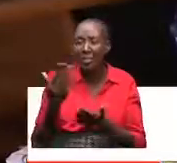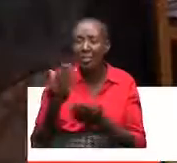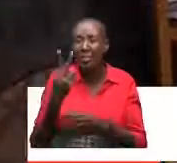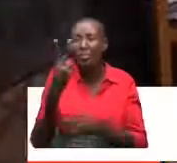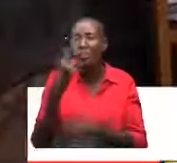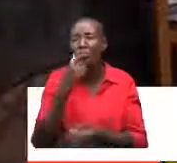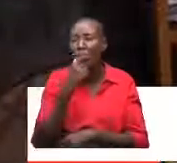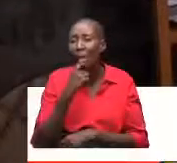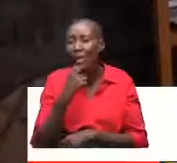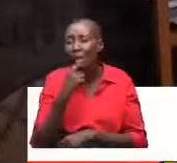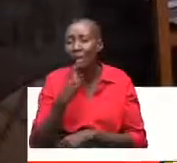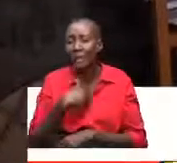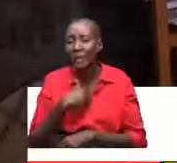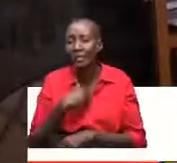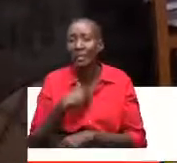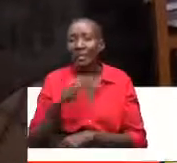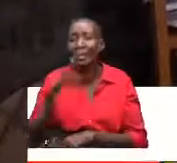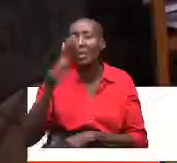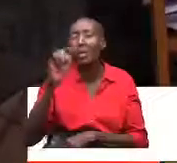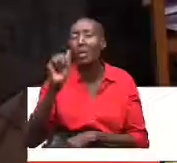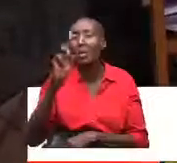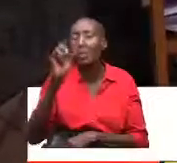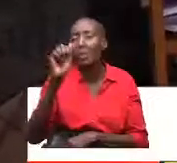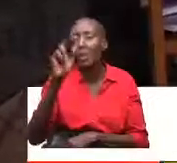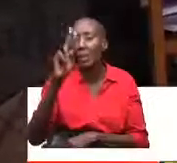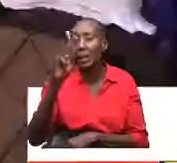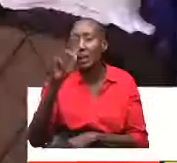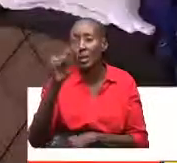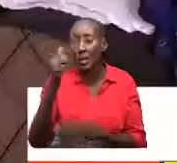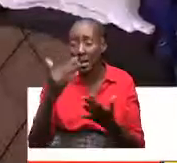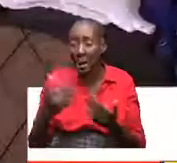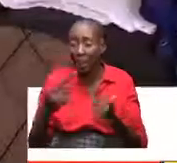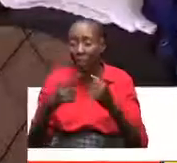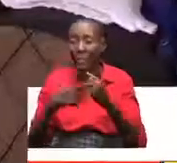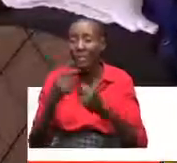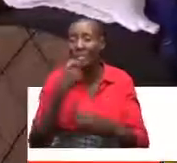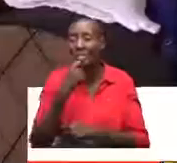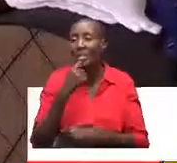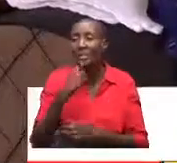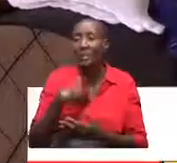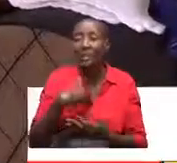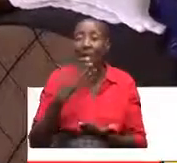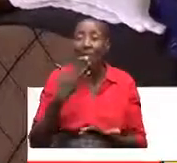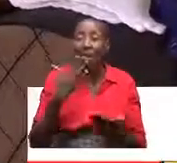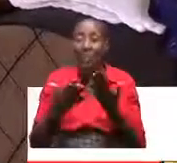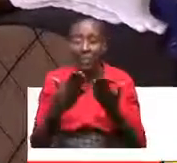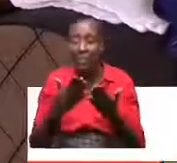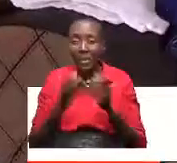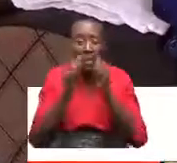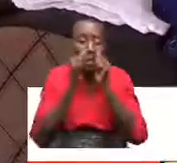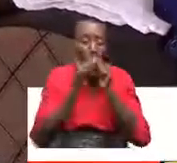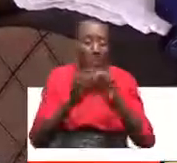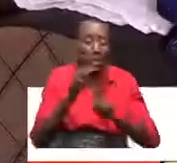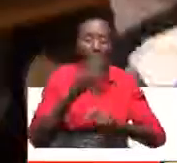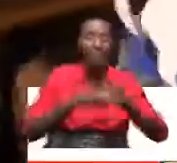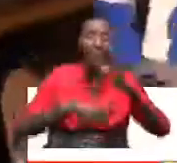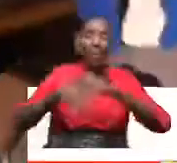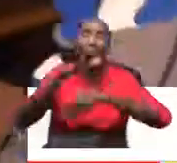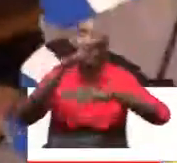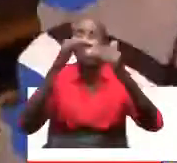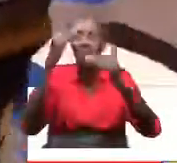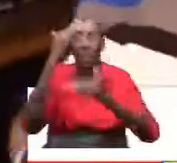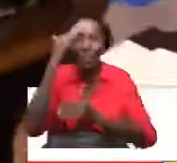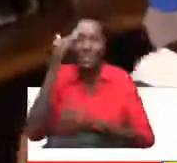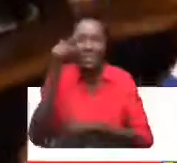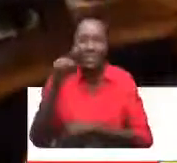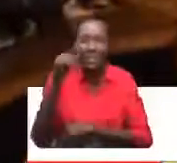2. Samuel Baraka aliye na umri wa miaka 6 huenda akawa malaika kutoka mbinguni, kwani licha ya umri wake